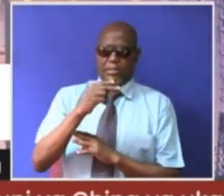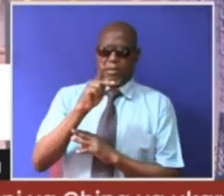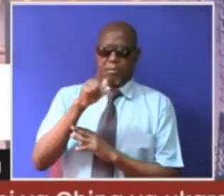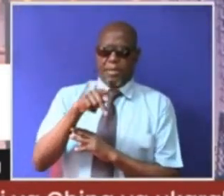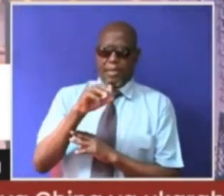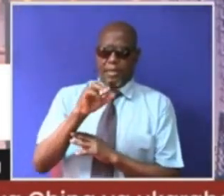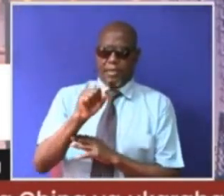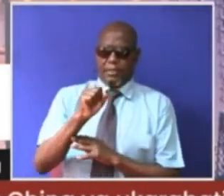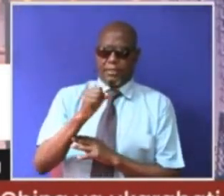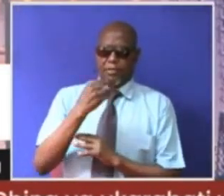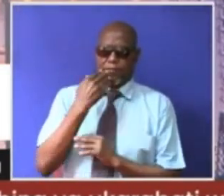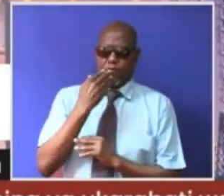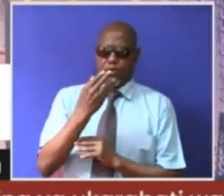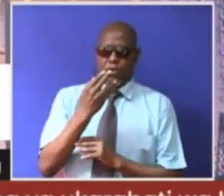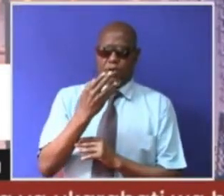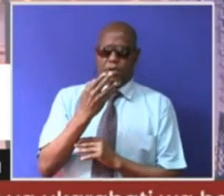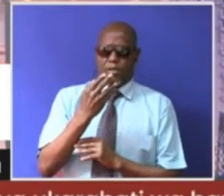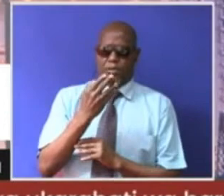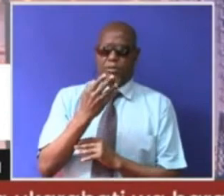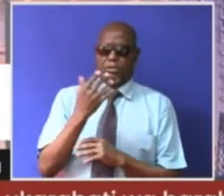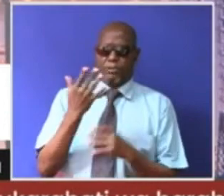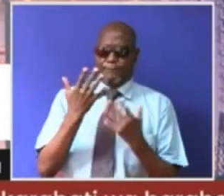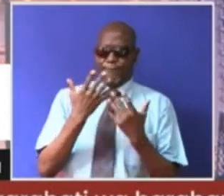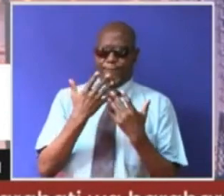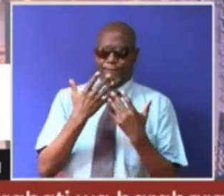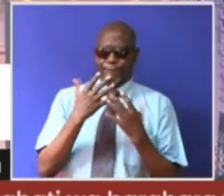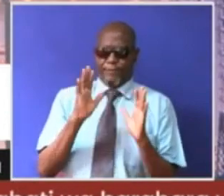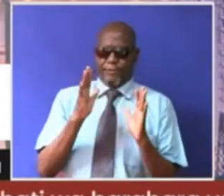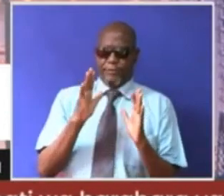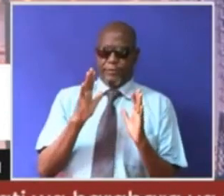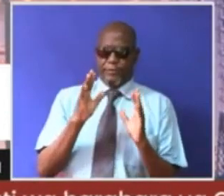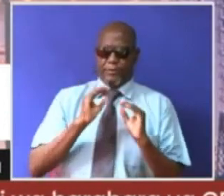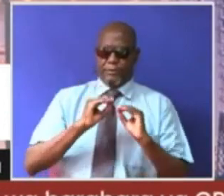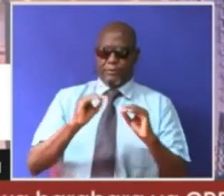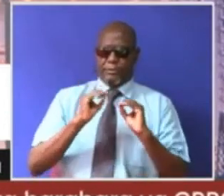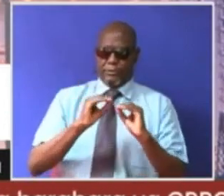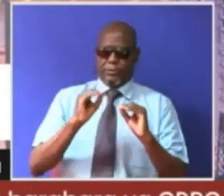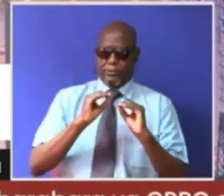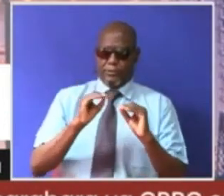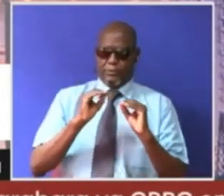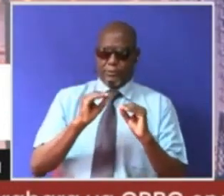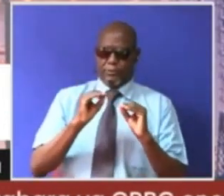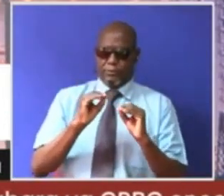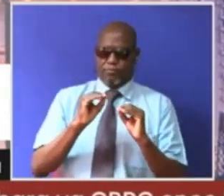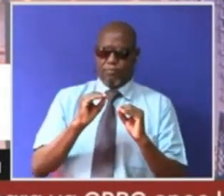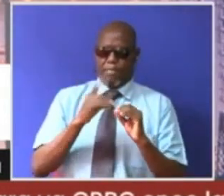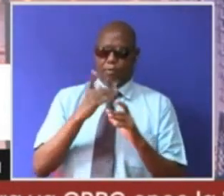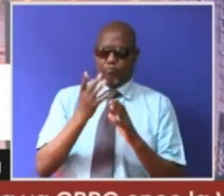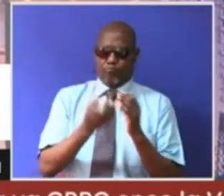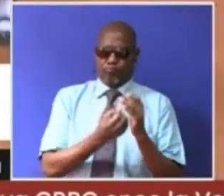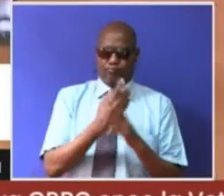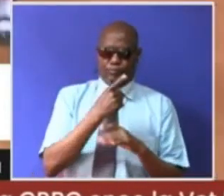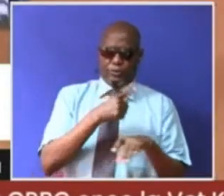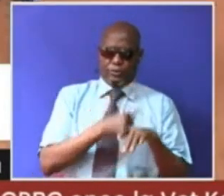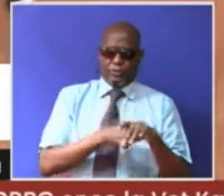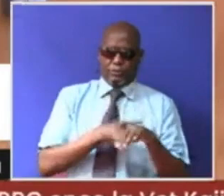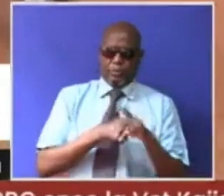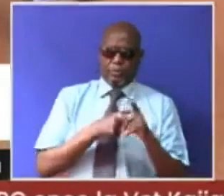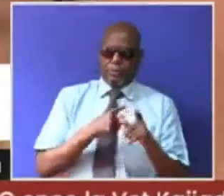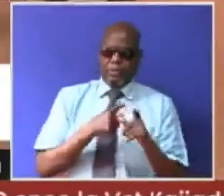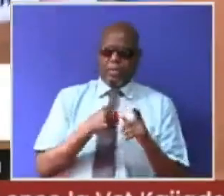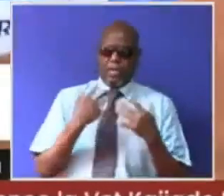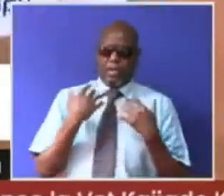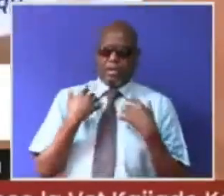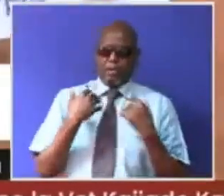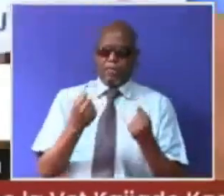400 wamekamilisha mafunzo ya msingi ya kuboresha afya ya kinywa iliyozinduliwa wakati wa maadhimisho ya siku ya